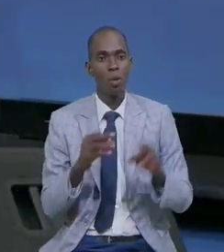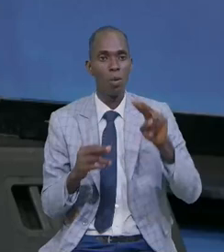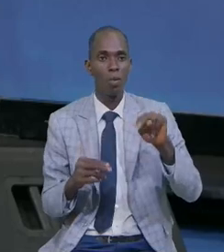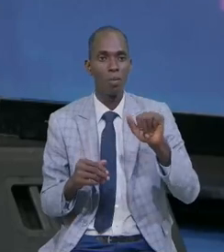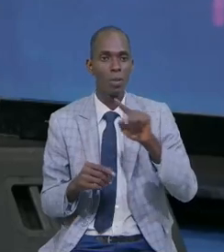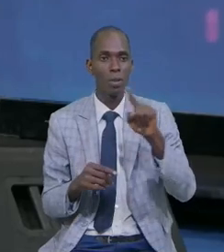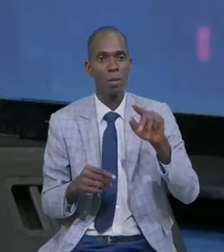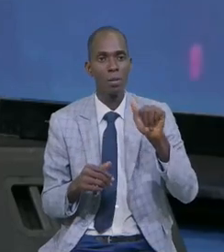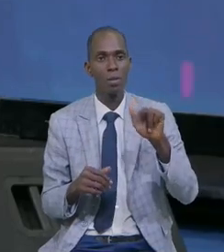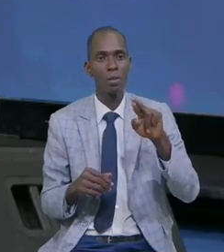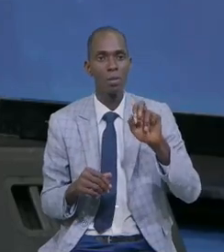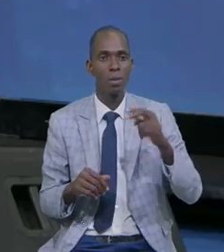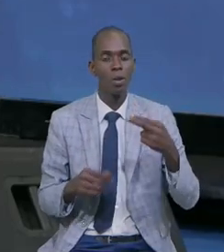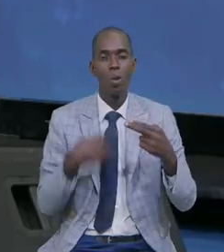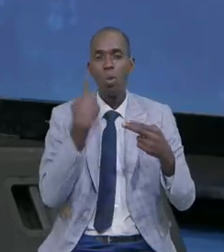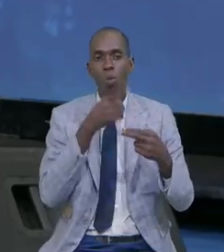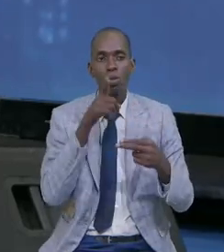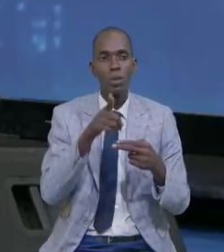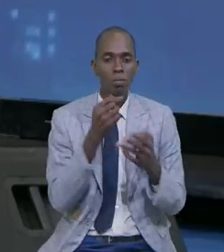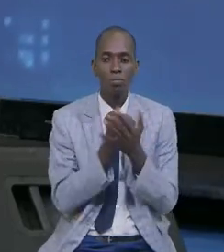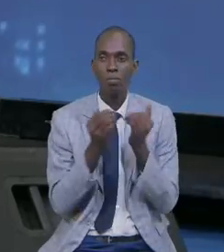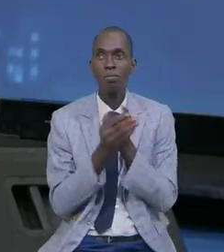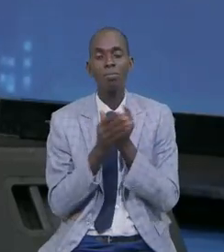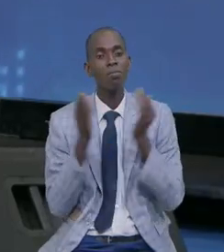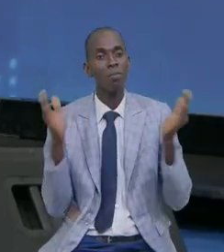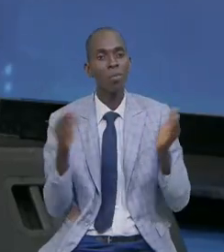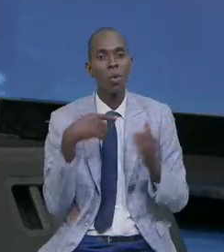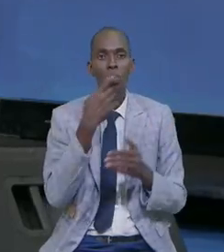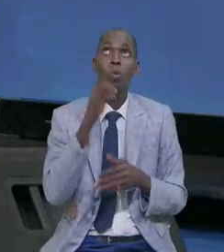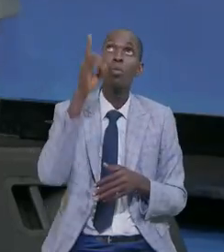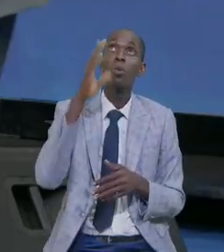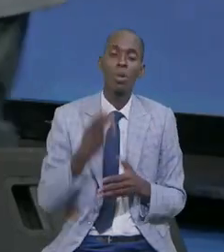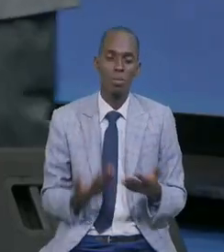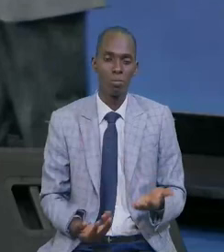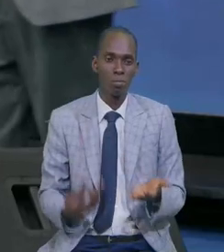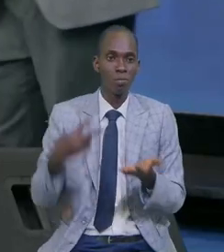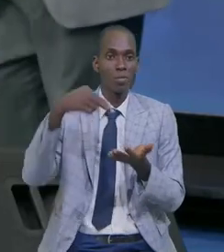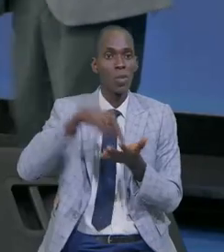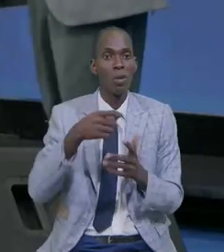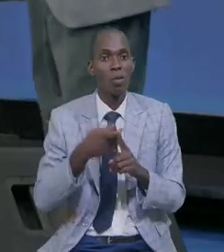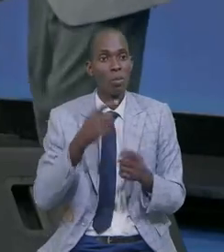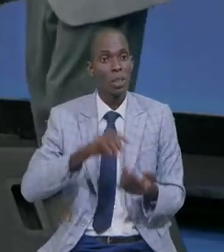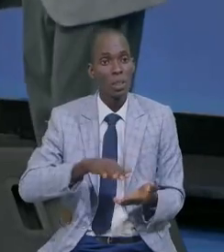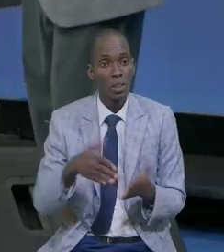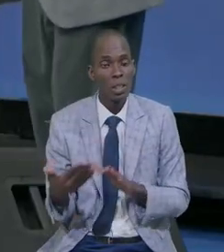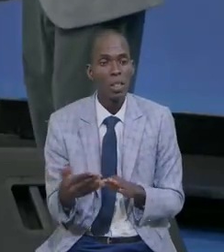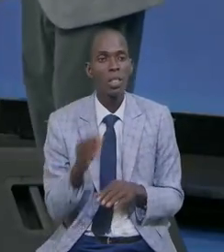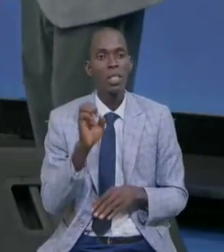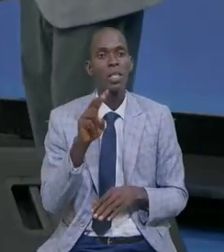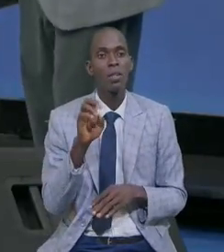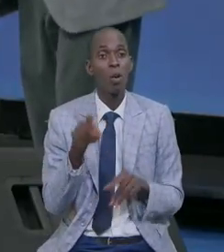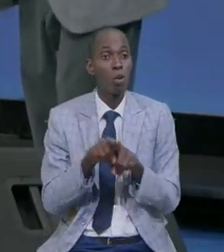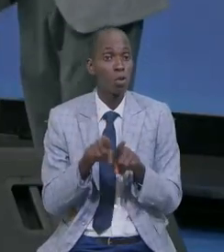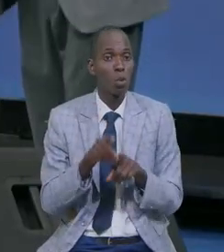crucifié et que Dieu a ressuscité des morts. C'est par lui que cet homme